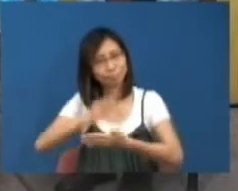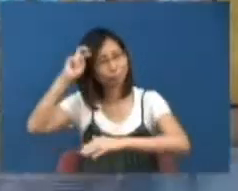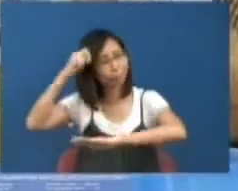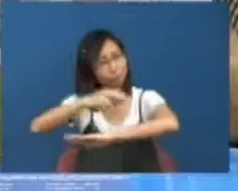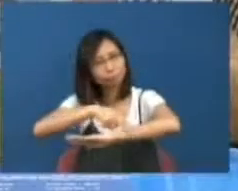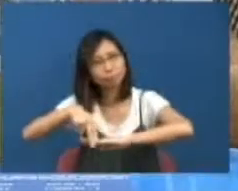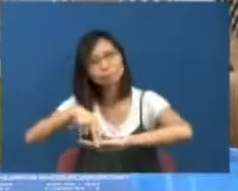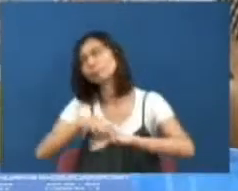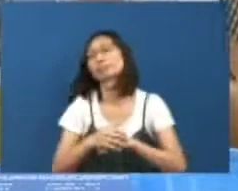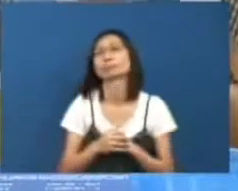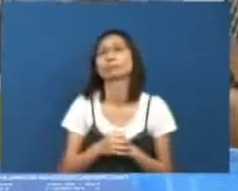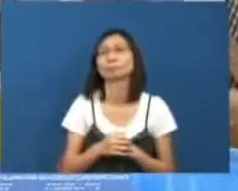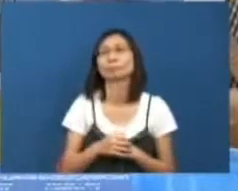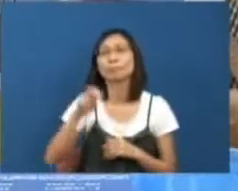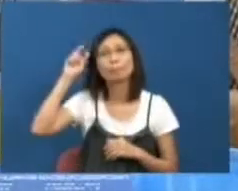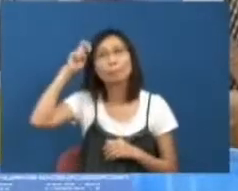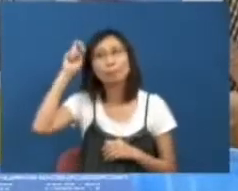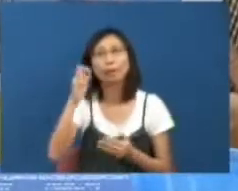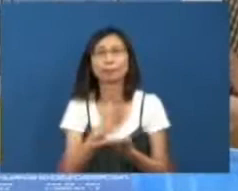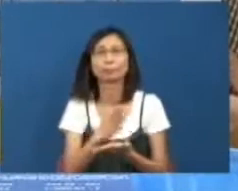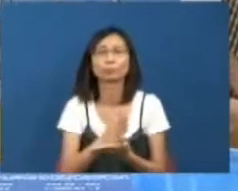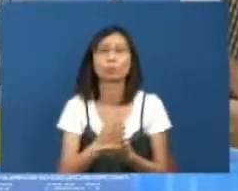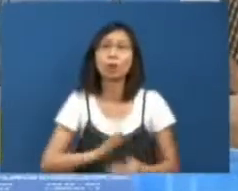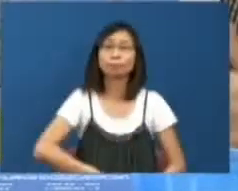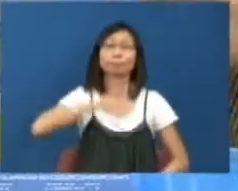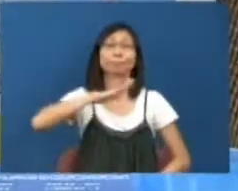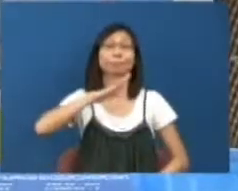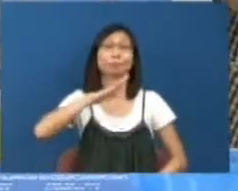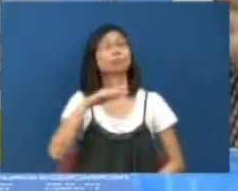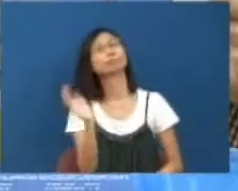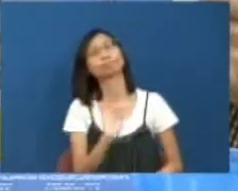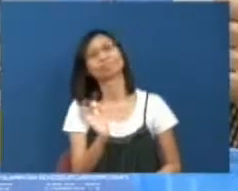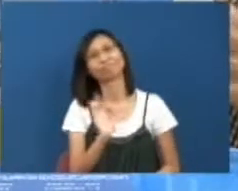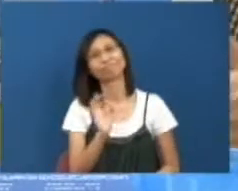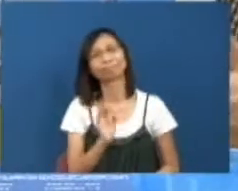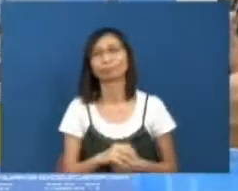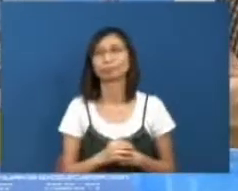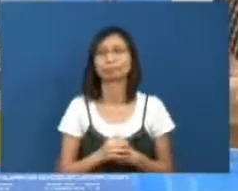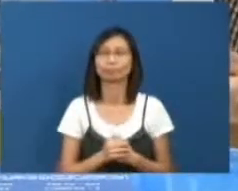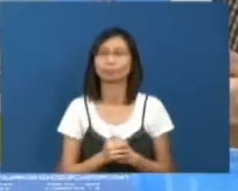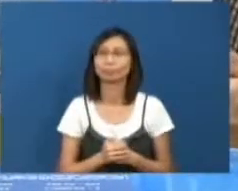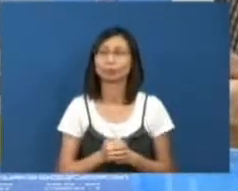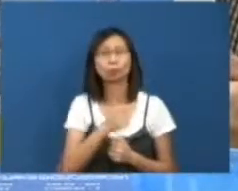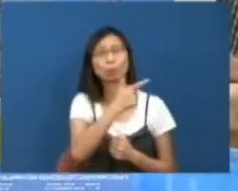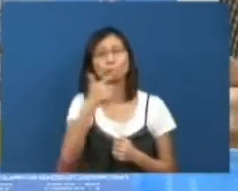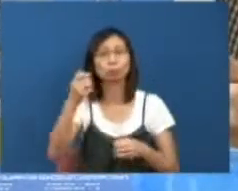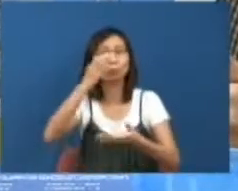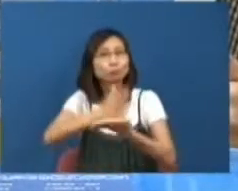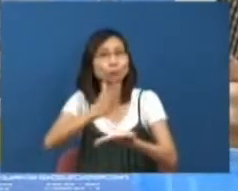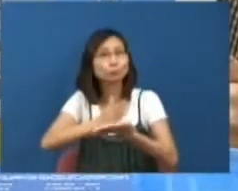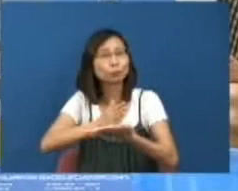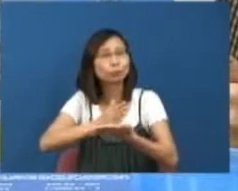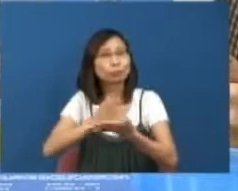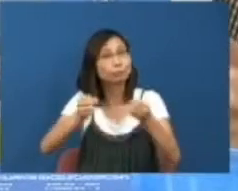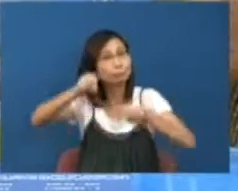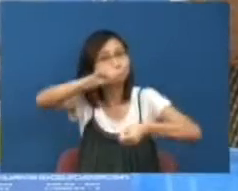咧，到依家咧都係滿意嘅，可以話。 明白。 即係其實好多唔同嘅科學家嚇，即係都已經係有諗過㗎啦，